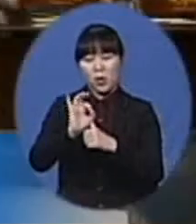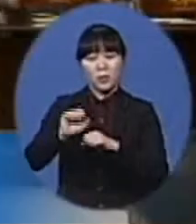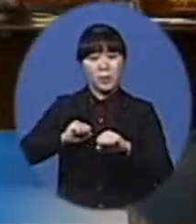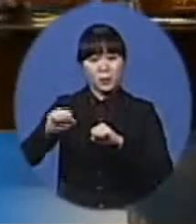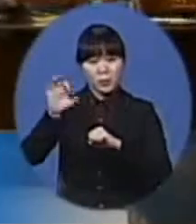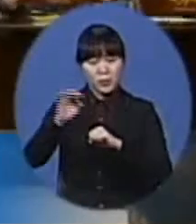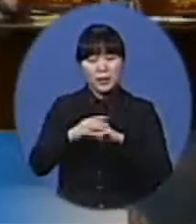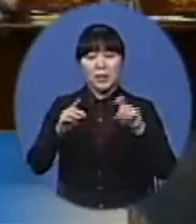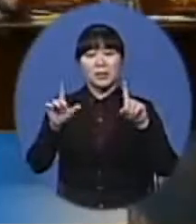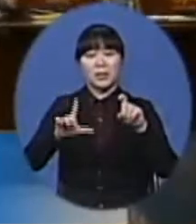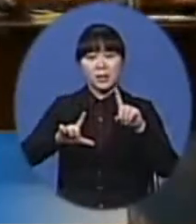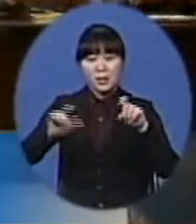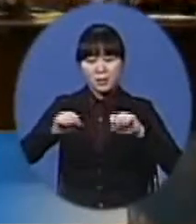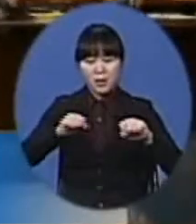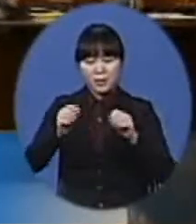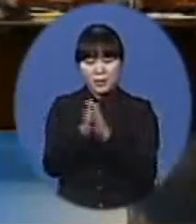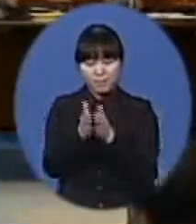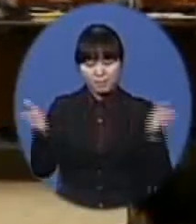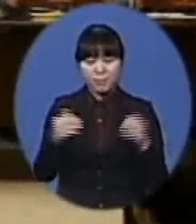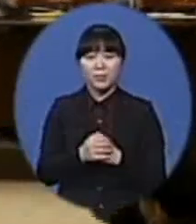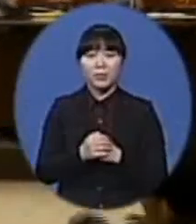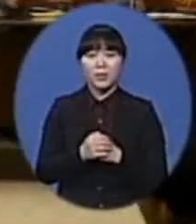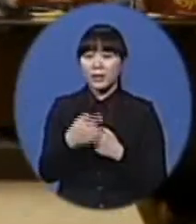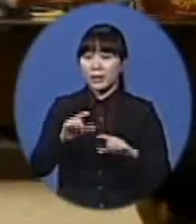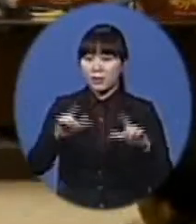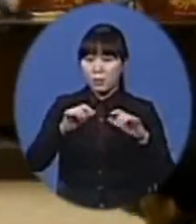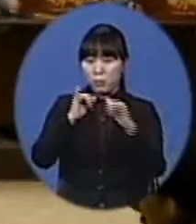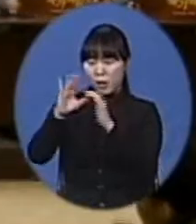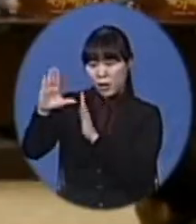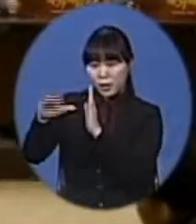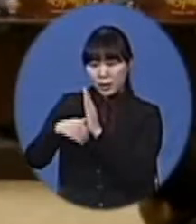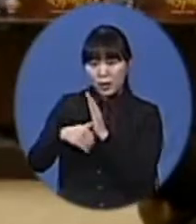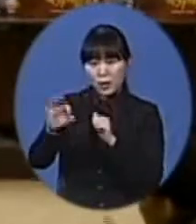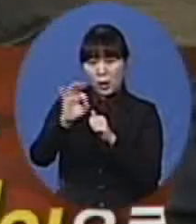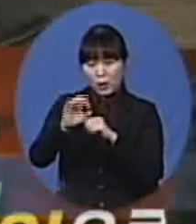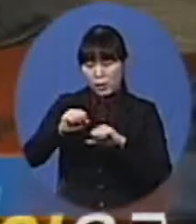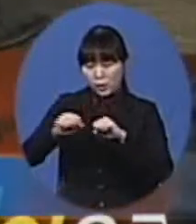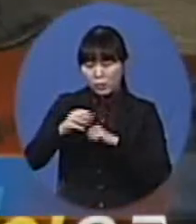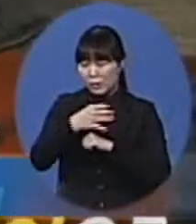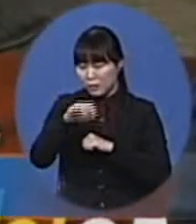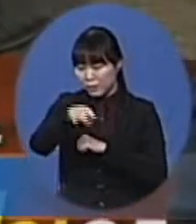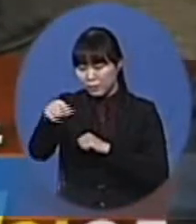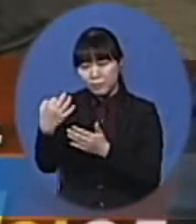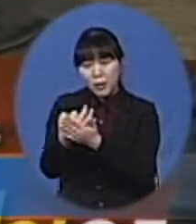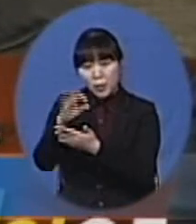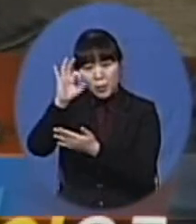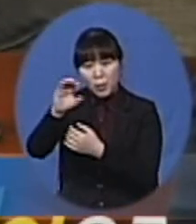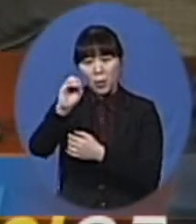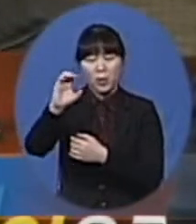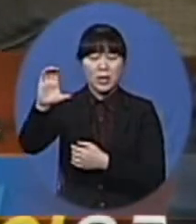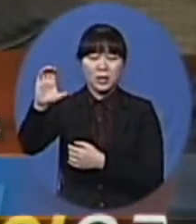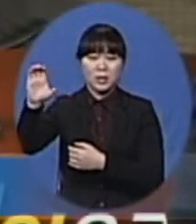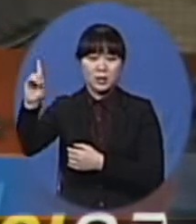연금행동이 11일 발족식을 가졌습니다. 이날 기자회견에서 연금행동은 고령자의 소득 수준이 OECD